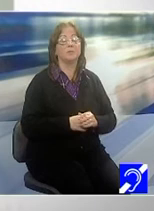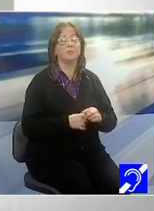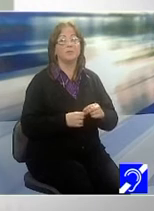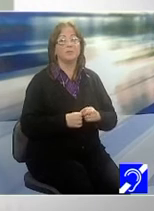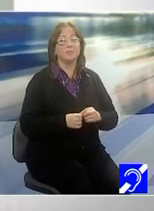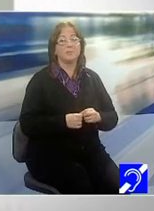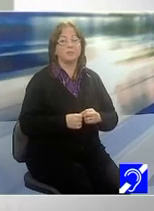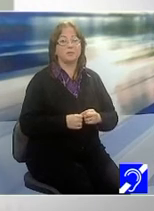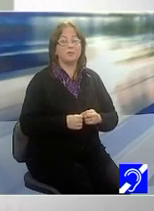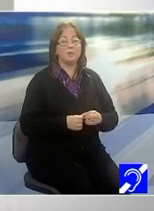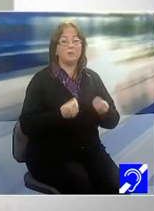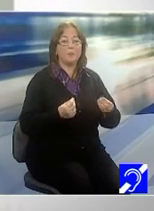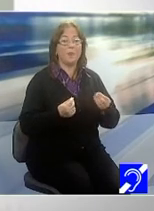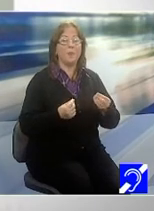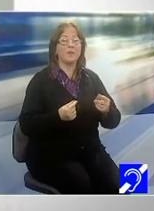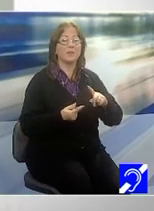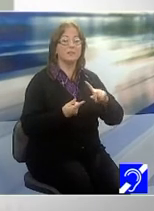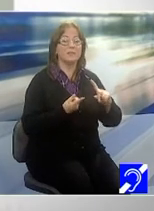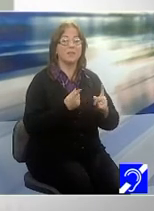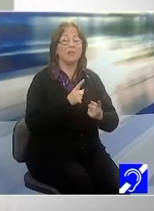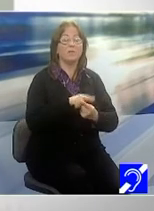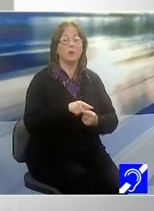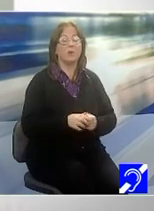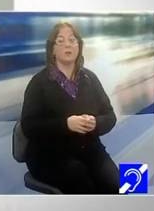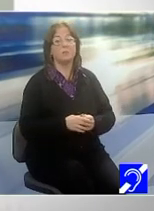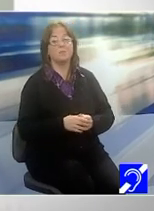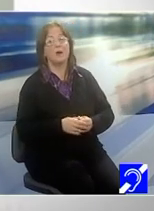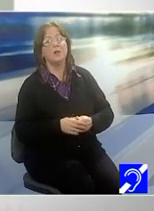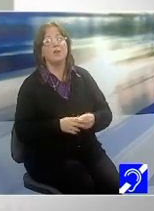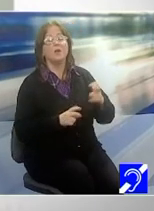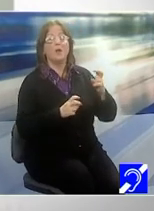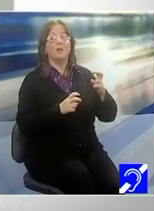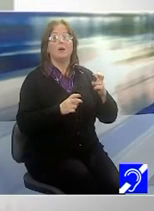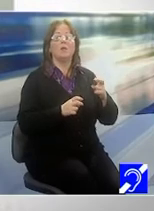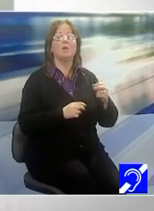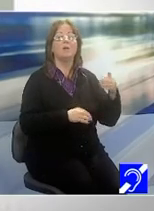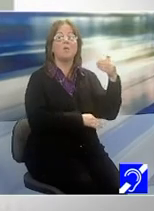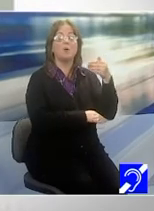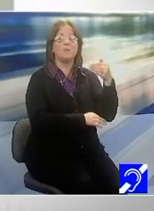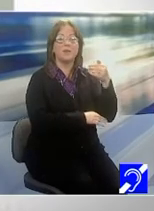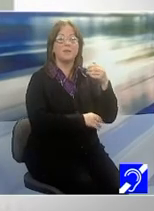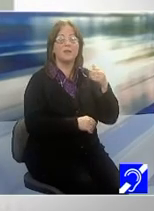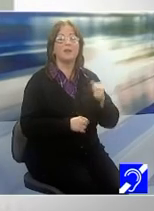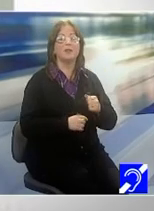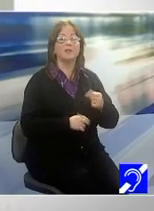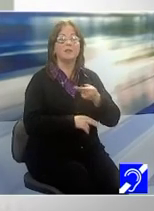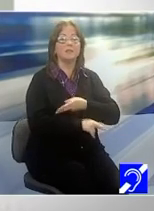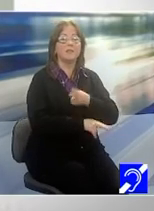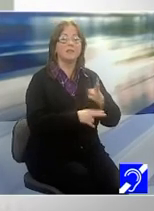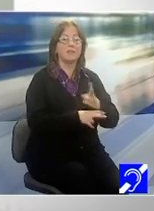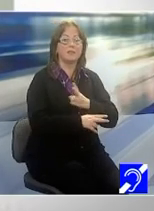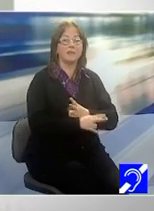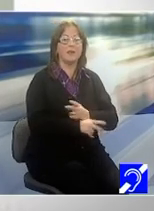pe reforma în companiile de stat din subordinea ministerului, o să vedem cum o să reușească, pentru continuarea proiectelor